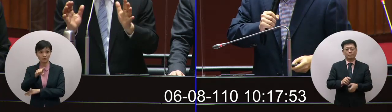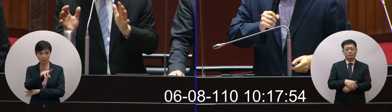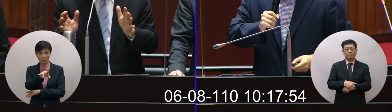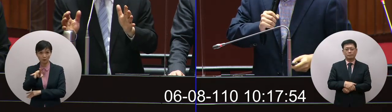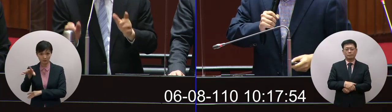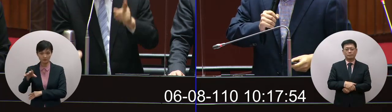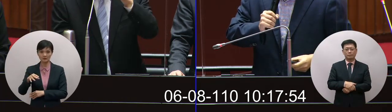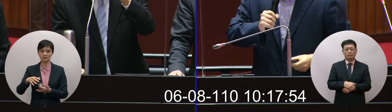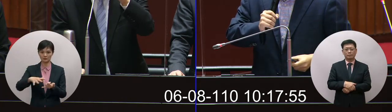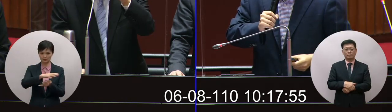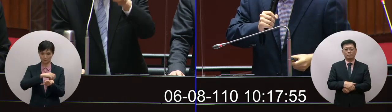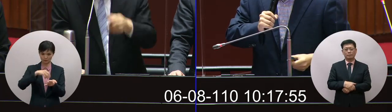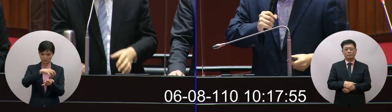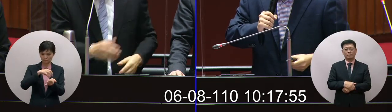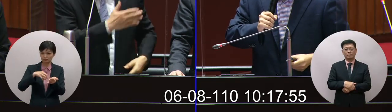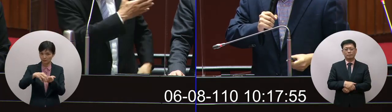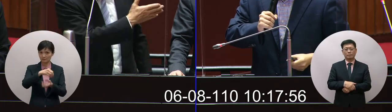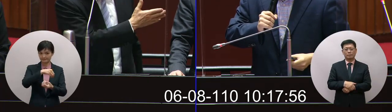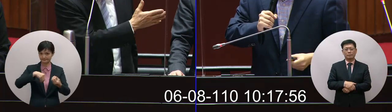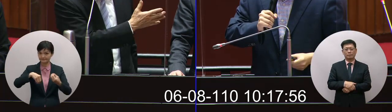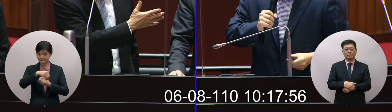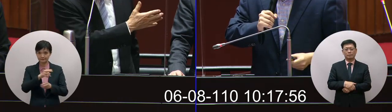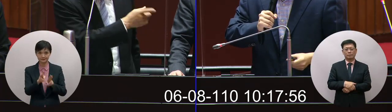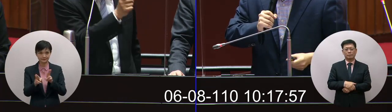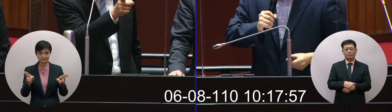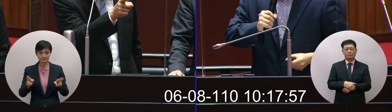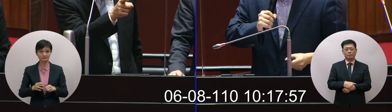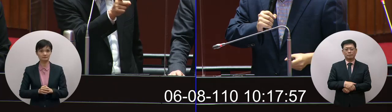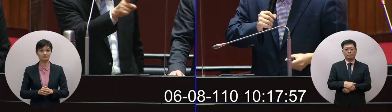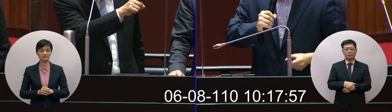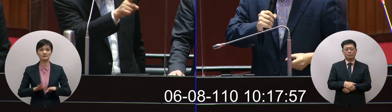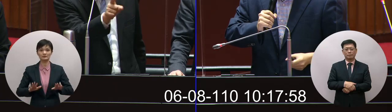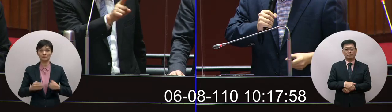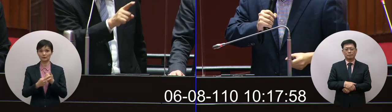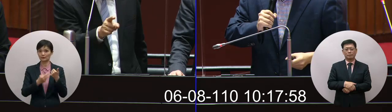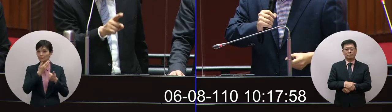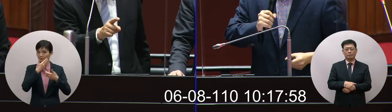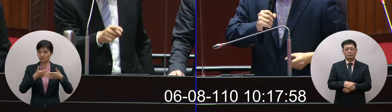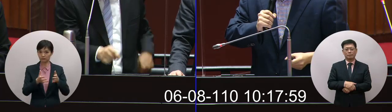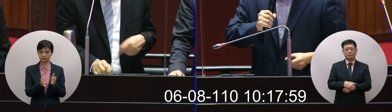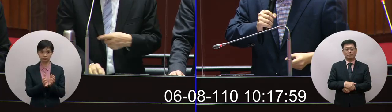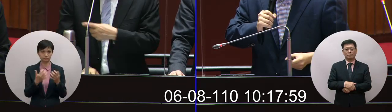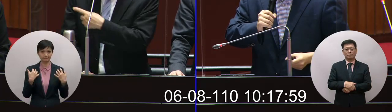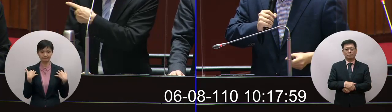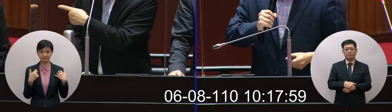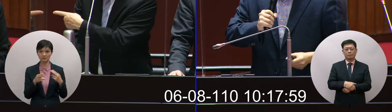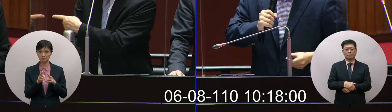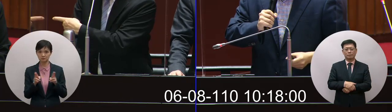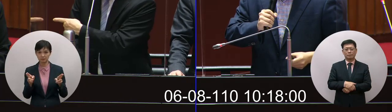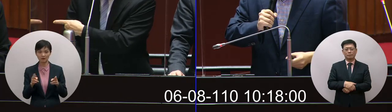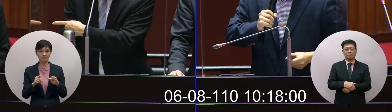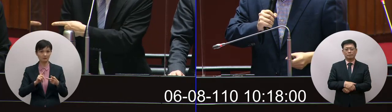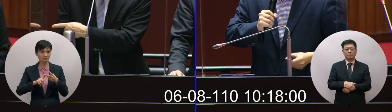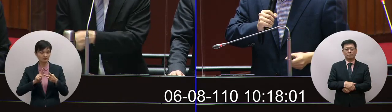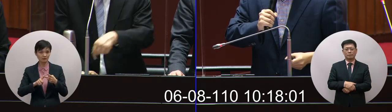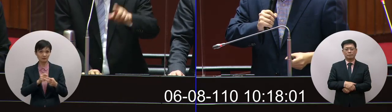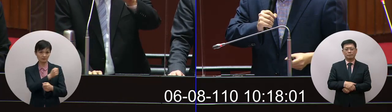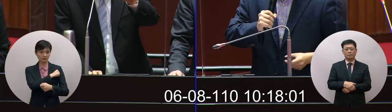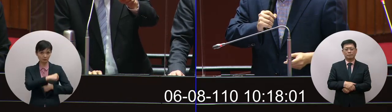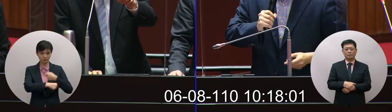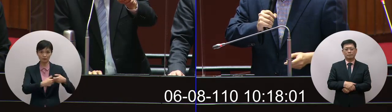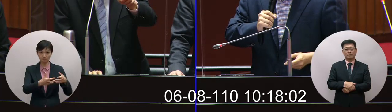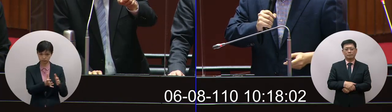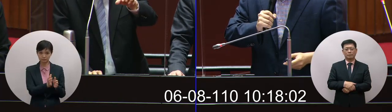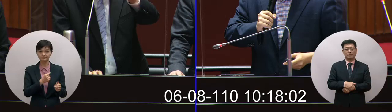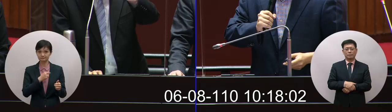国调配。啊，即嘛不只是讲卫福部去要求国民，我要求劳动部，